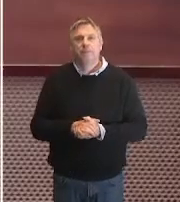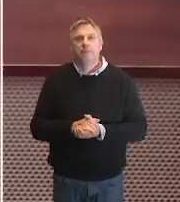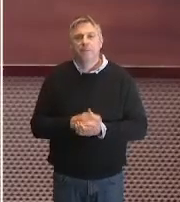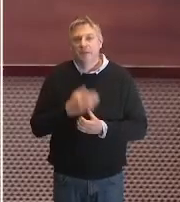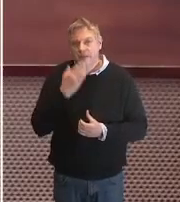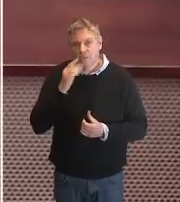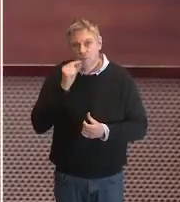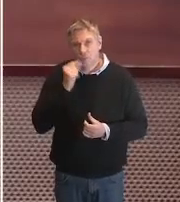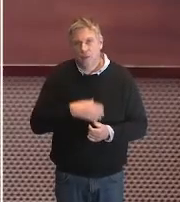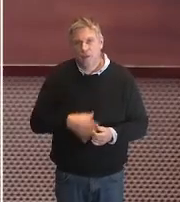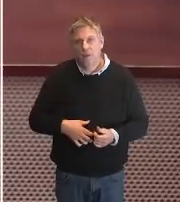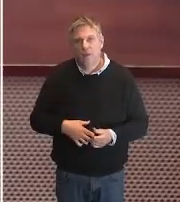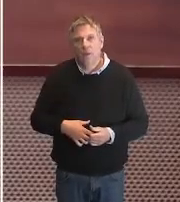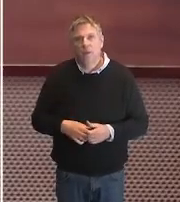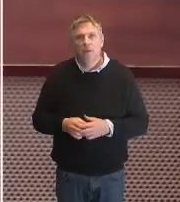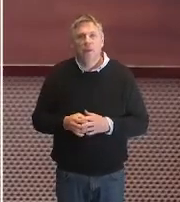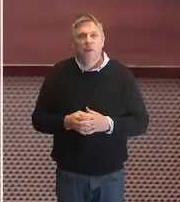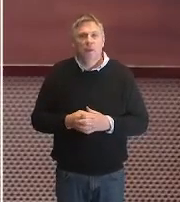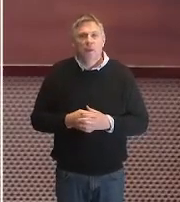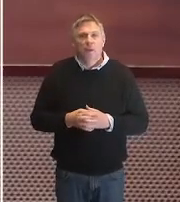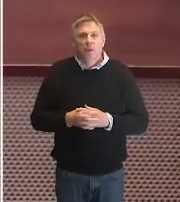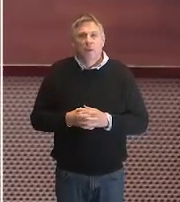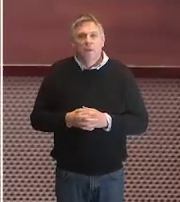Moi, je voudrais qu'on soit clair sur une chose.